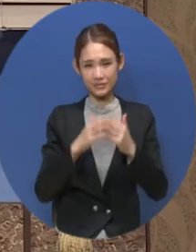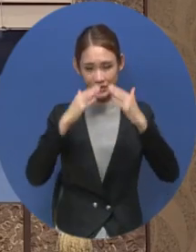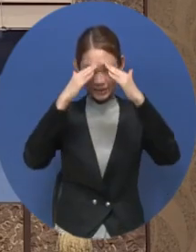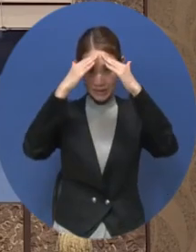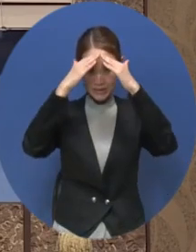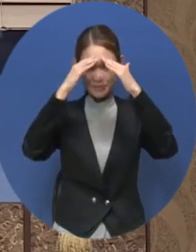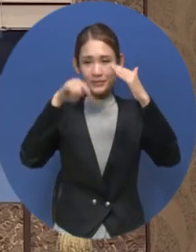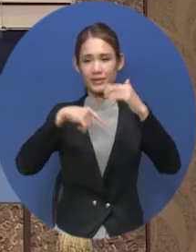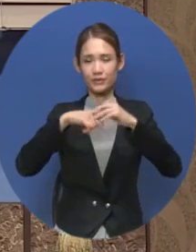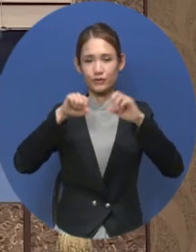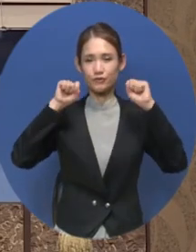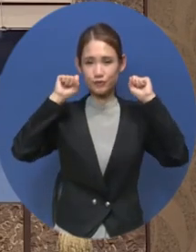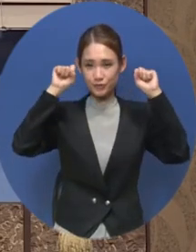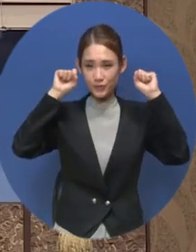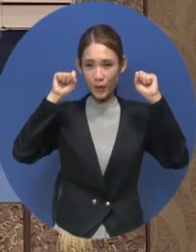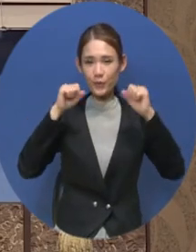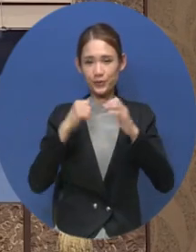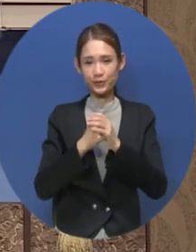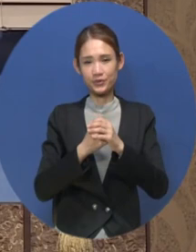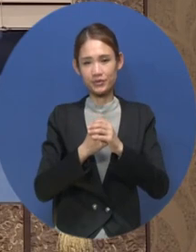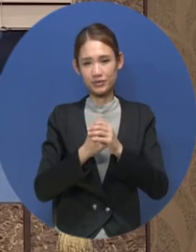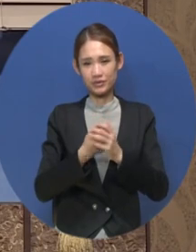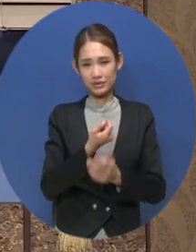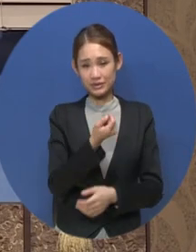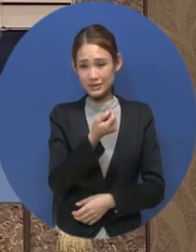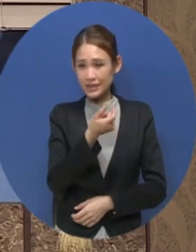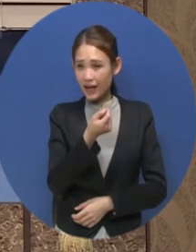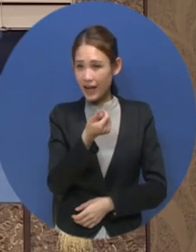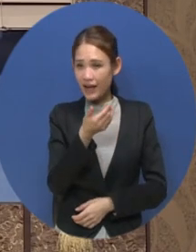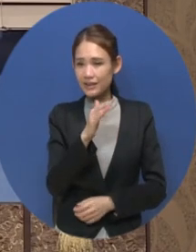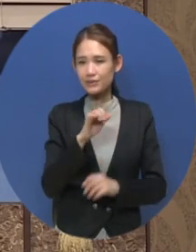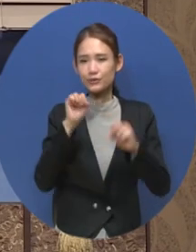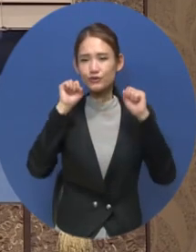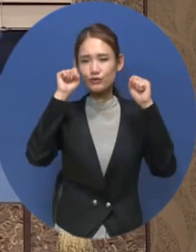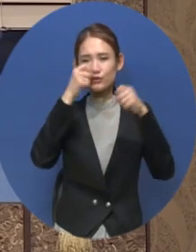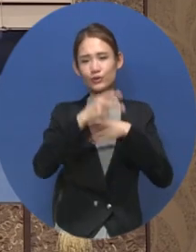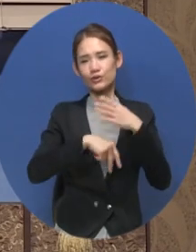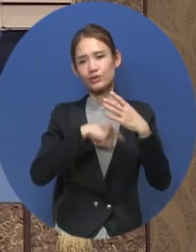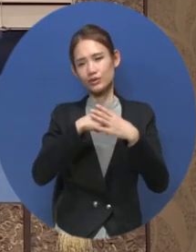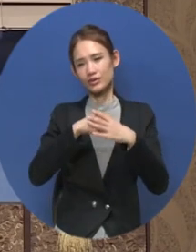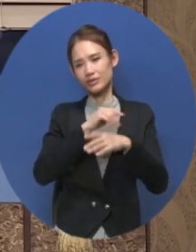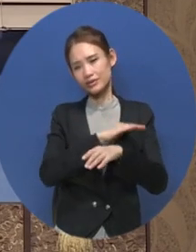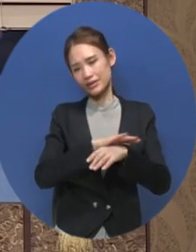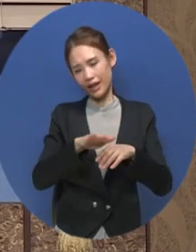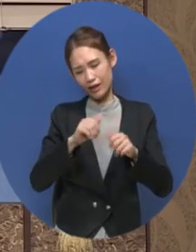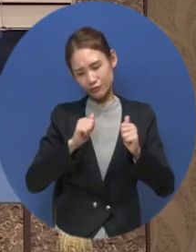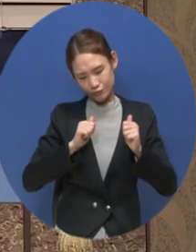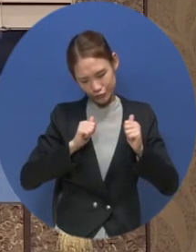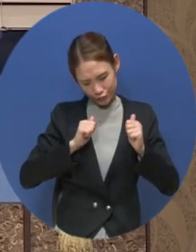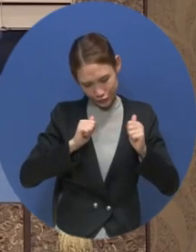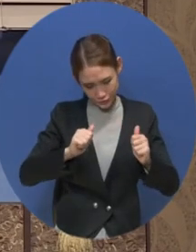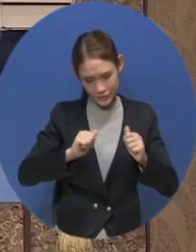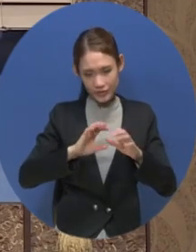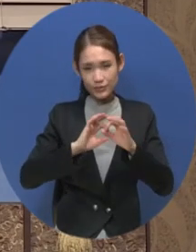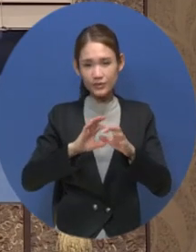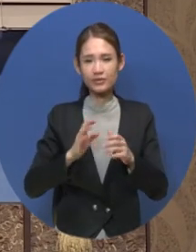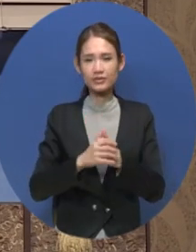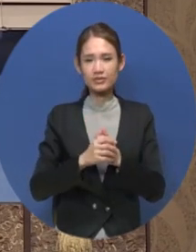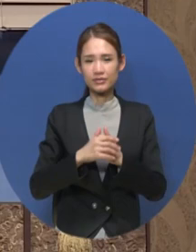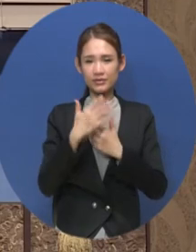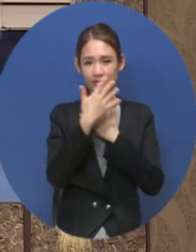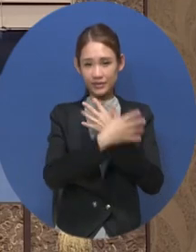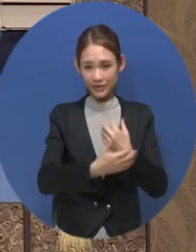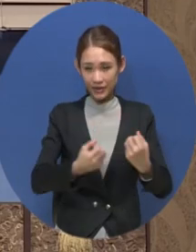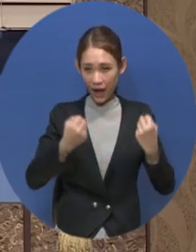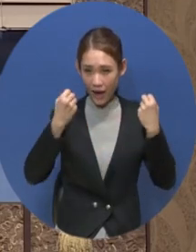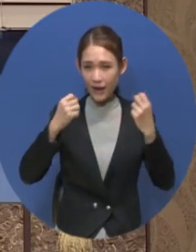또 운동을 할 수 있는 작지만 그런 운동 프로그램에 꾸준히 열심히 하셔서 건강한